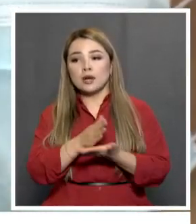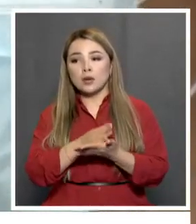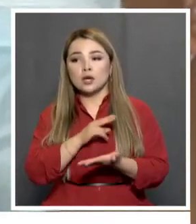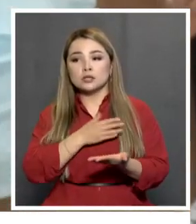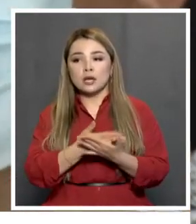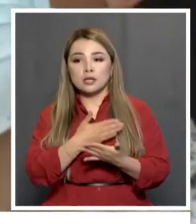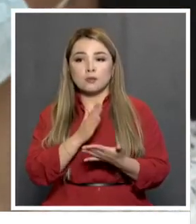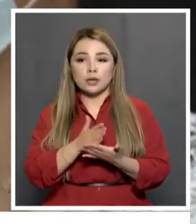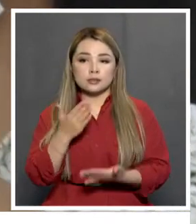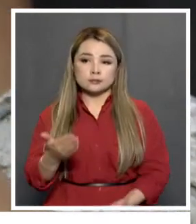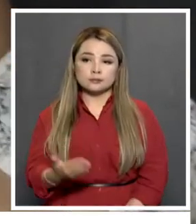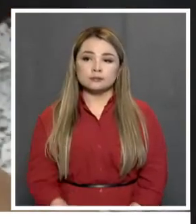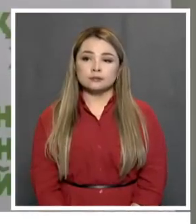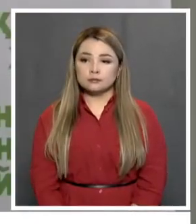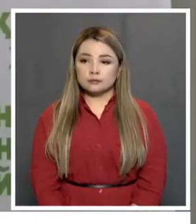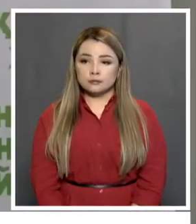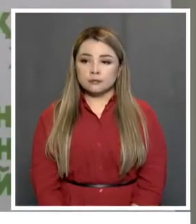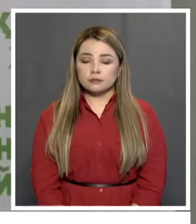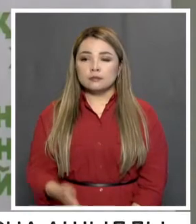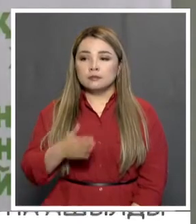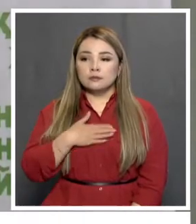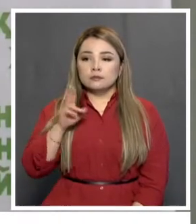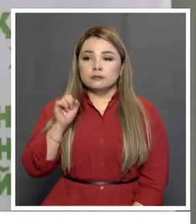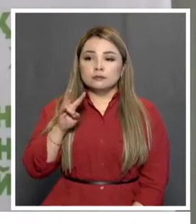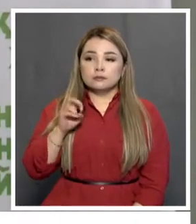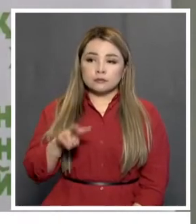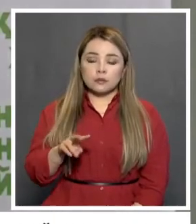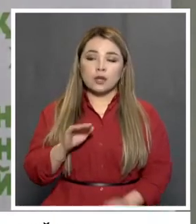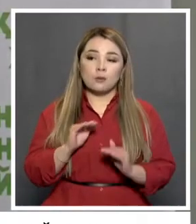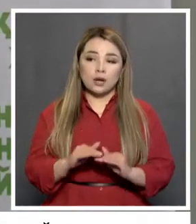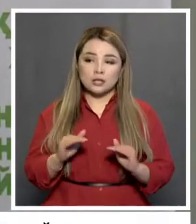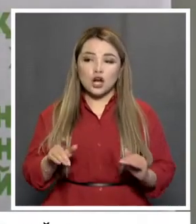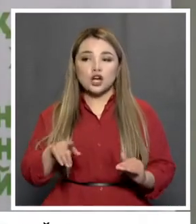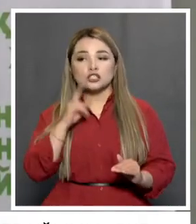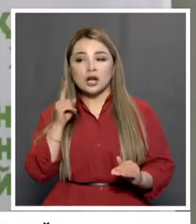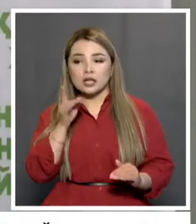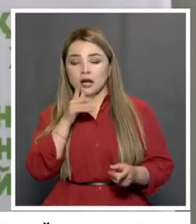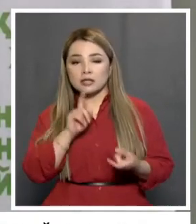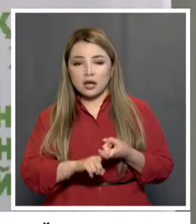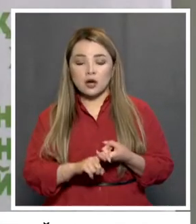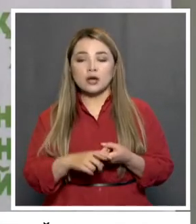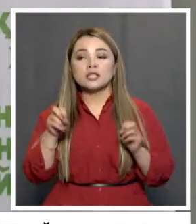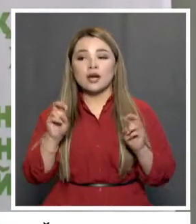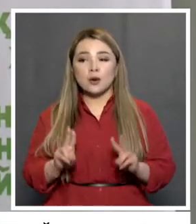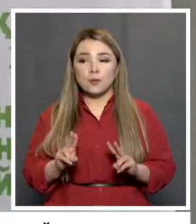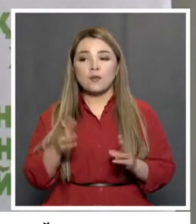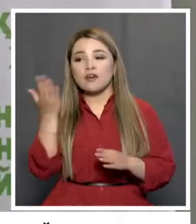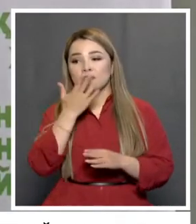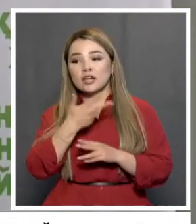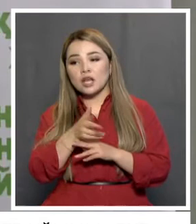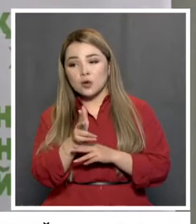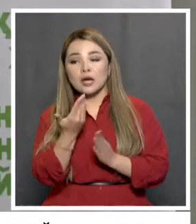атқарады. Каналда біз балалар мен жасөспірімдерге арнайы видео